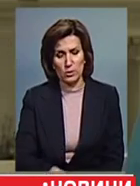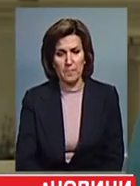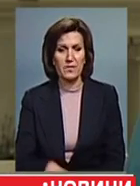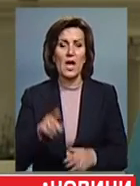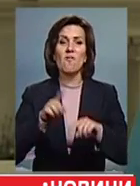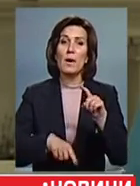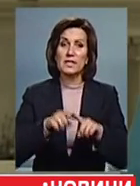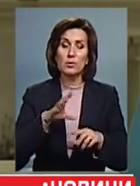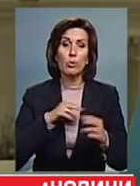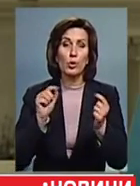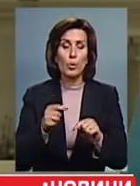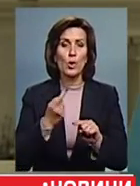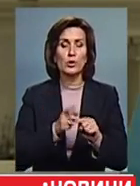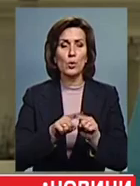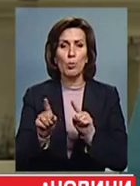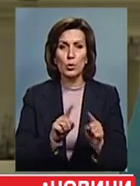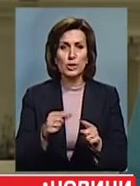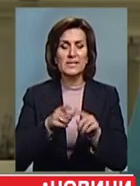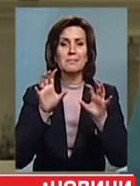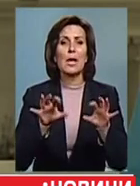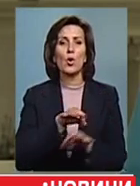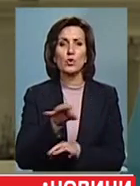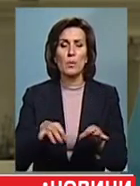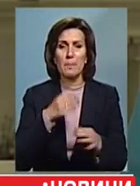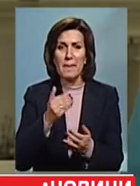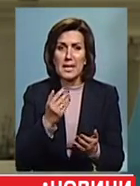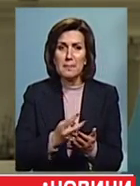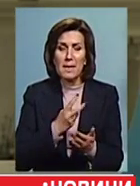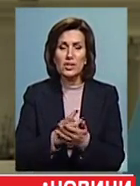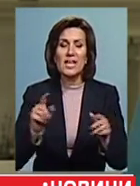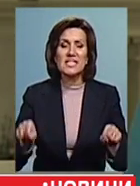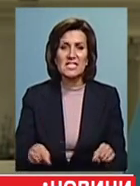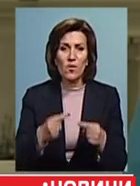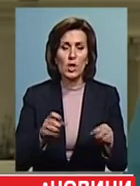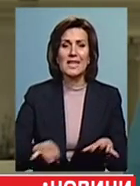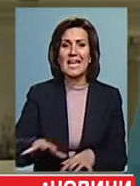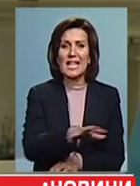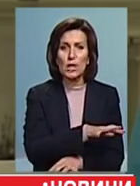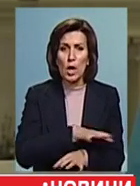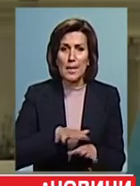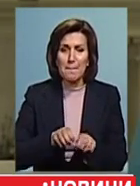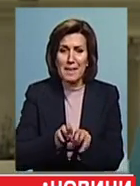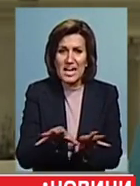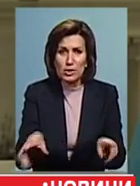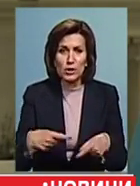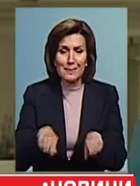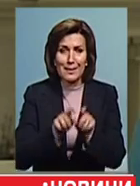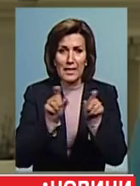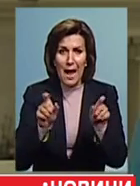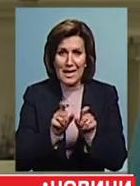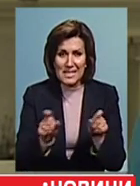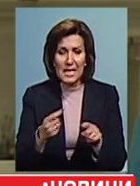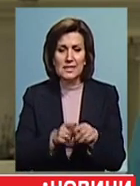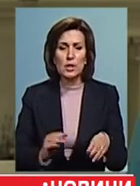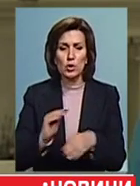У Батьківщині ж були проти, тому що цим законопроектом передбачається і створення територіальної мережі таких агентств. Вони кажуть, що